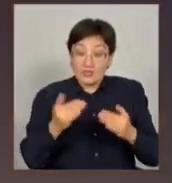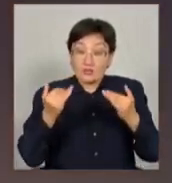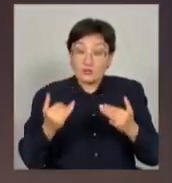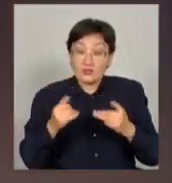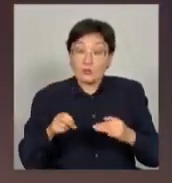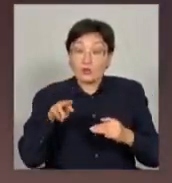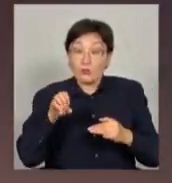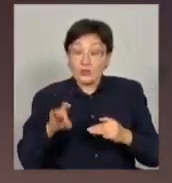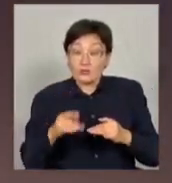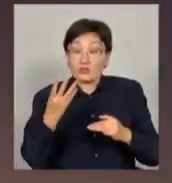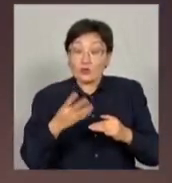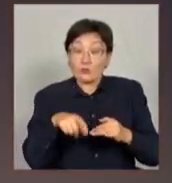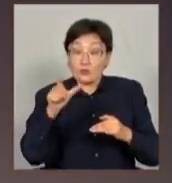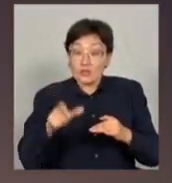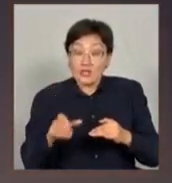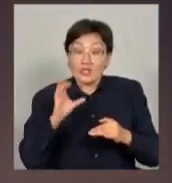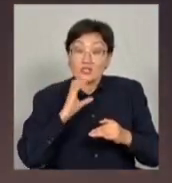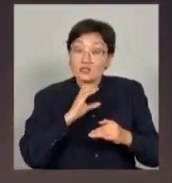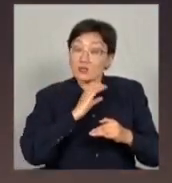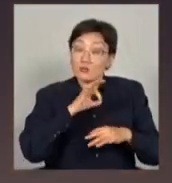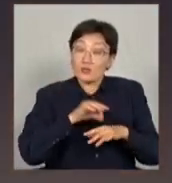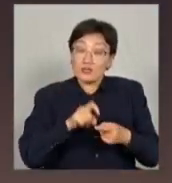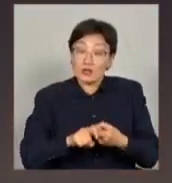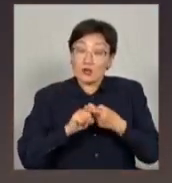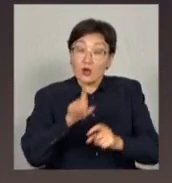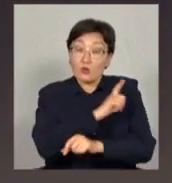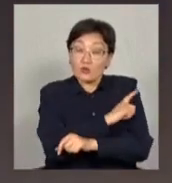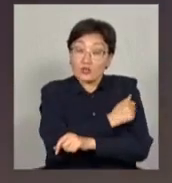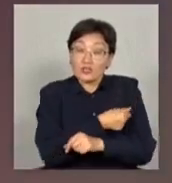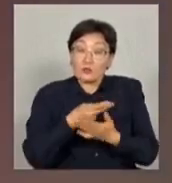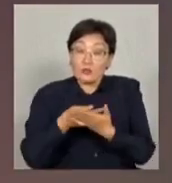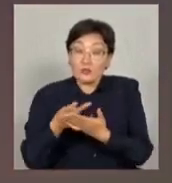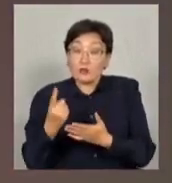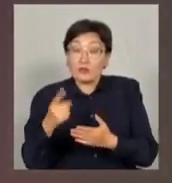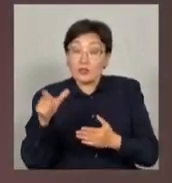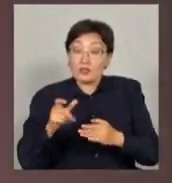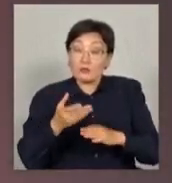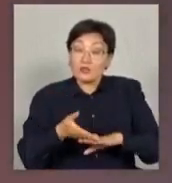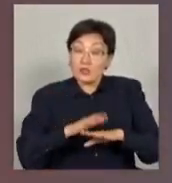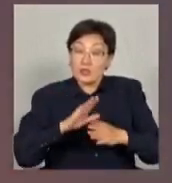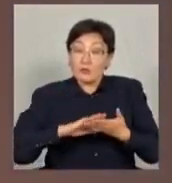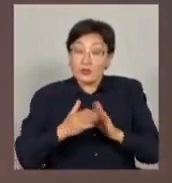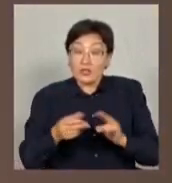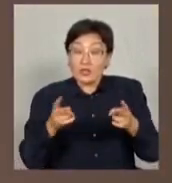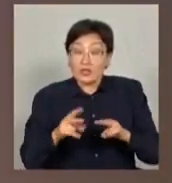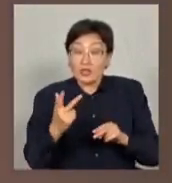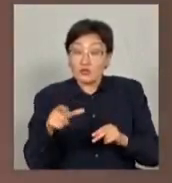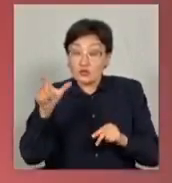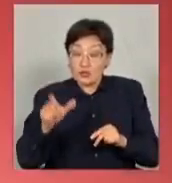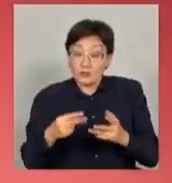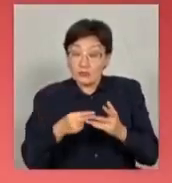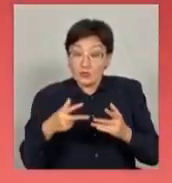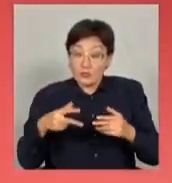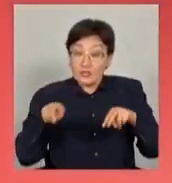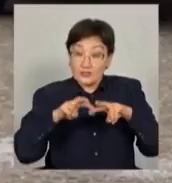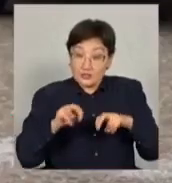қазір Топардағы 4 тұрғын Сибир жарасын жұқтырып ауруханада жатыр. Бірінің жағдайы ауыр. Қалған үшеуіне дәрігерлер анализ алып